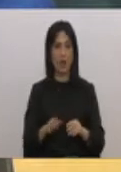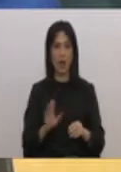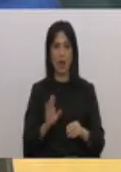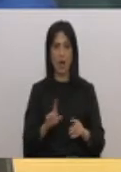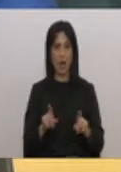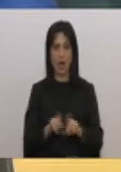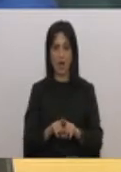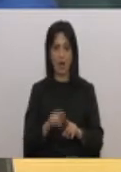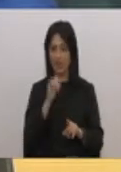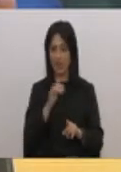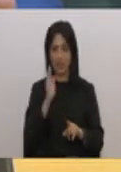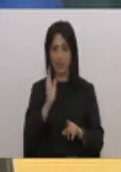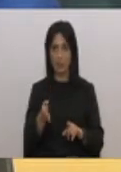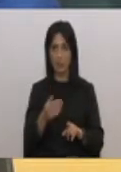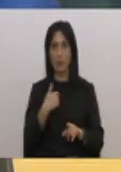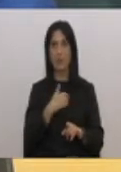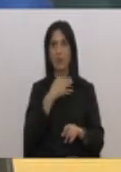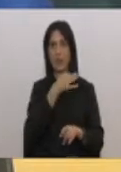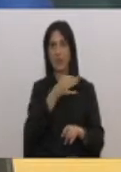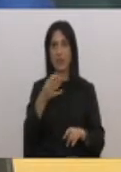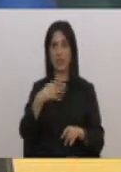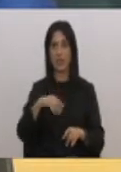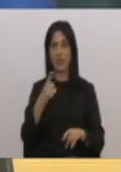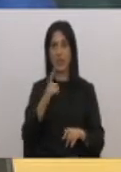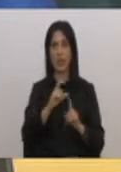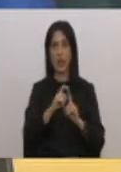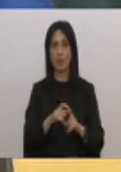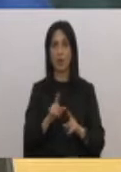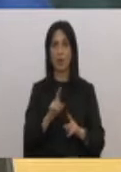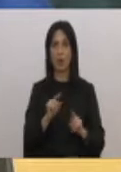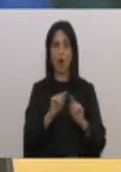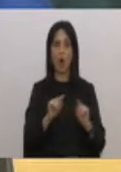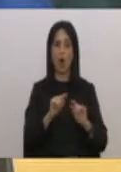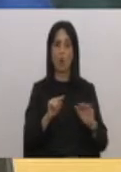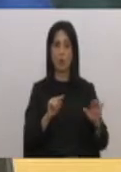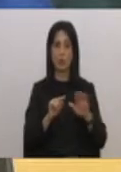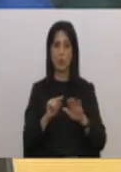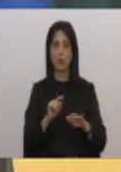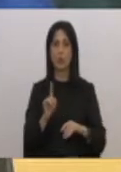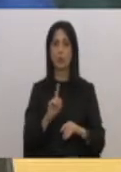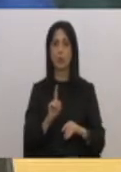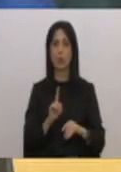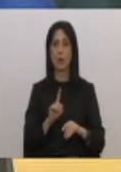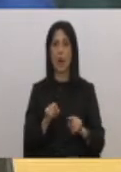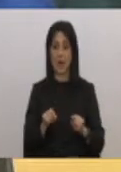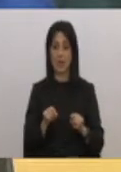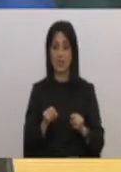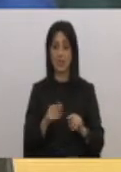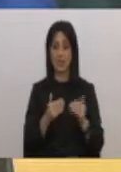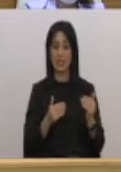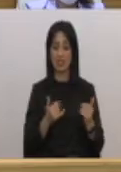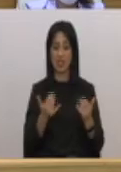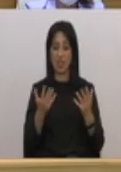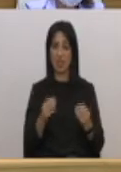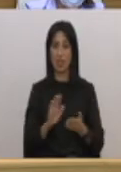ასე არ და ვერ იქნება. მე მინდა გითხრათ ყველას ერთი რამ, რომ ოპოზიციას, რომ აი ის თქვენი